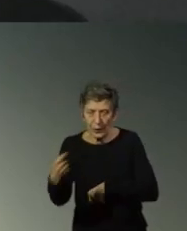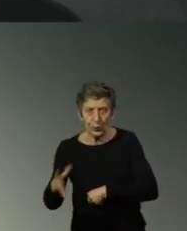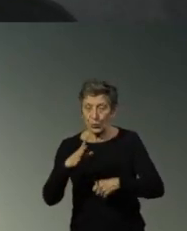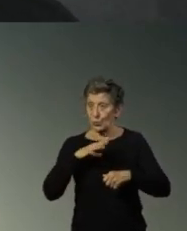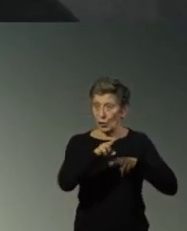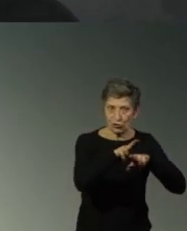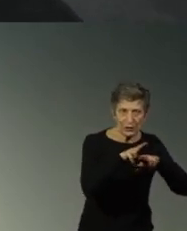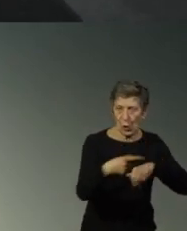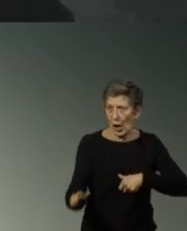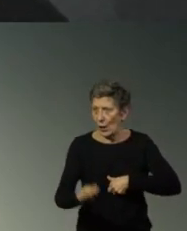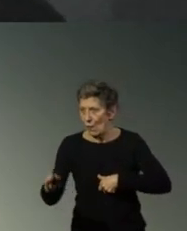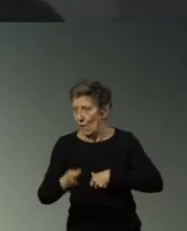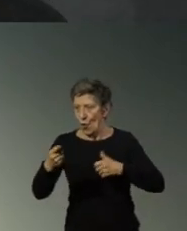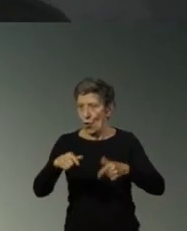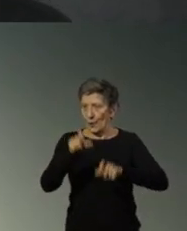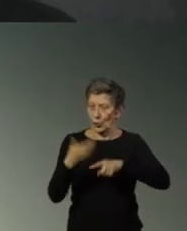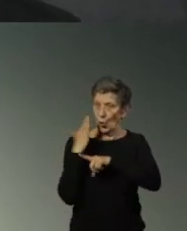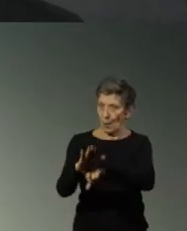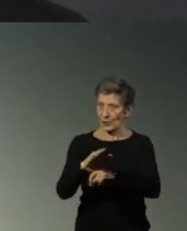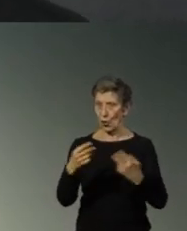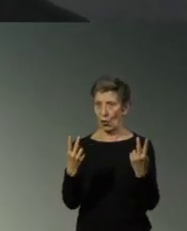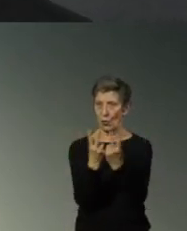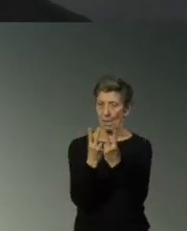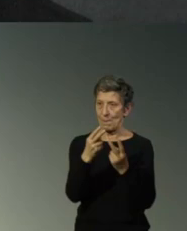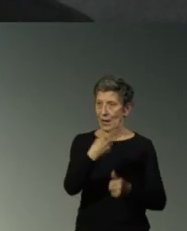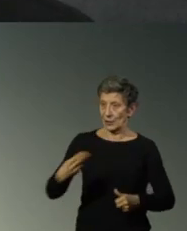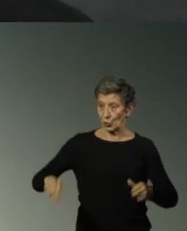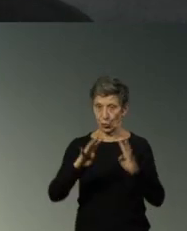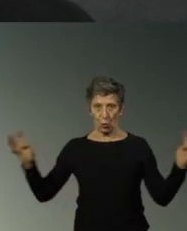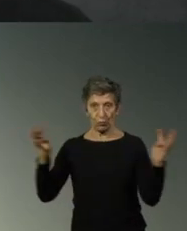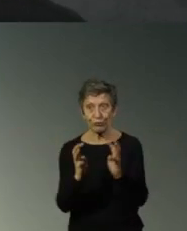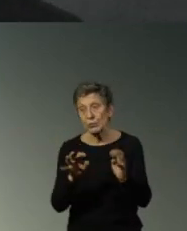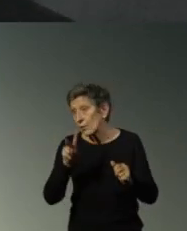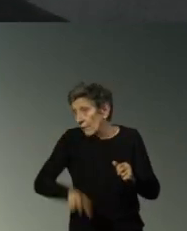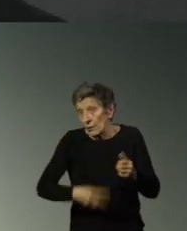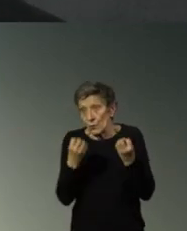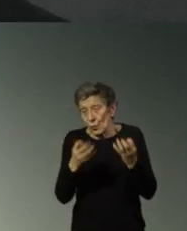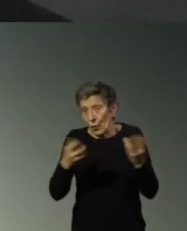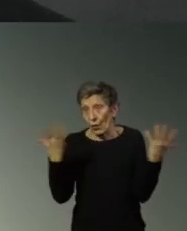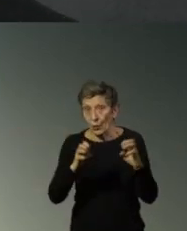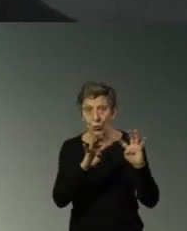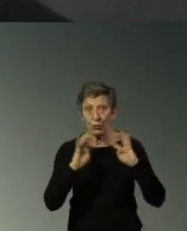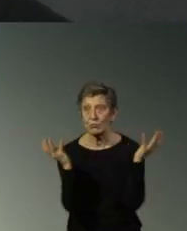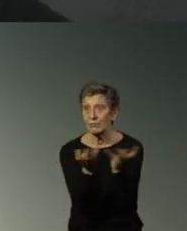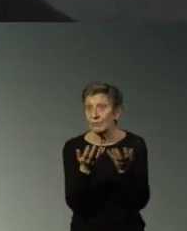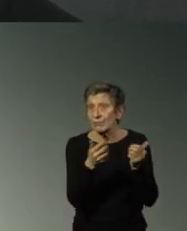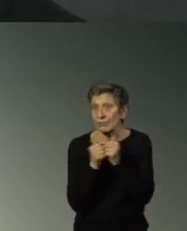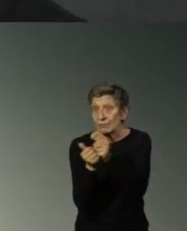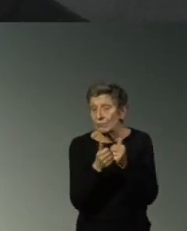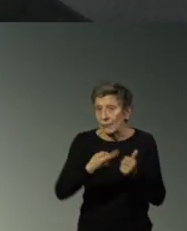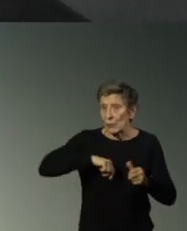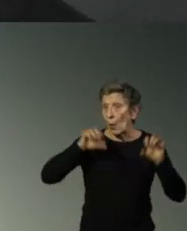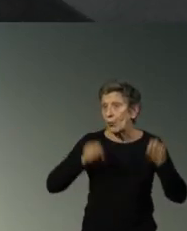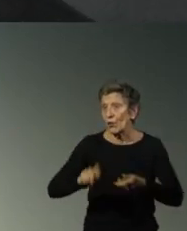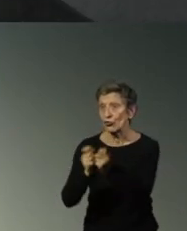parcs nationaux qui se mettent autour de la table. Alors, le nombre de fois où on se met autour de la table pour finalement n'avoir aucun pouvoir de changer quoi que ce soit. Bon